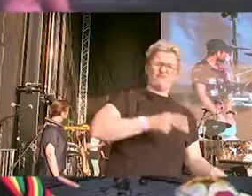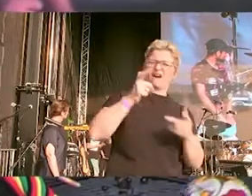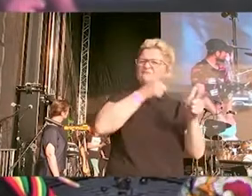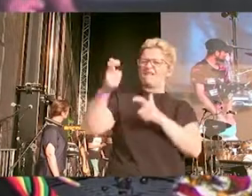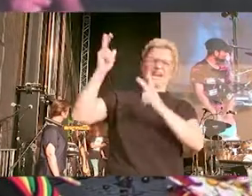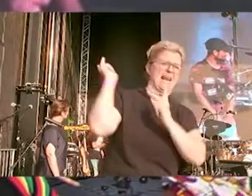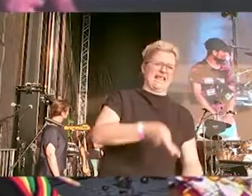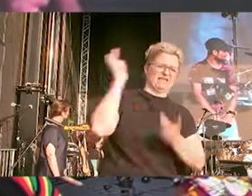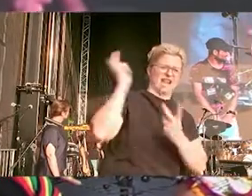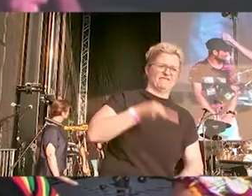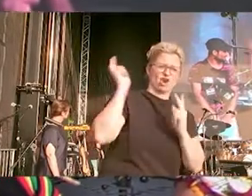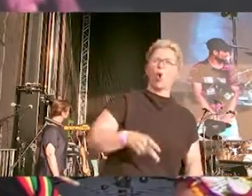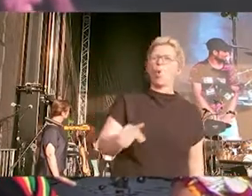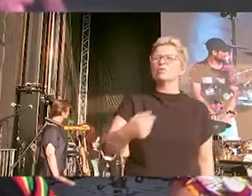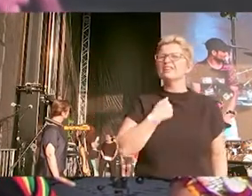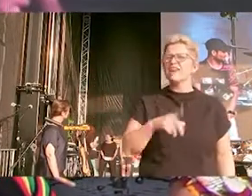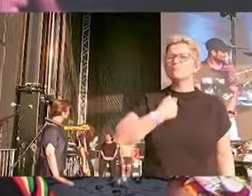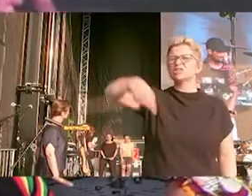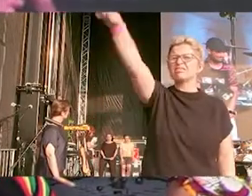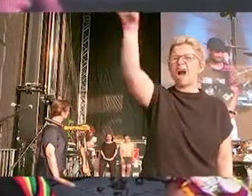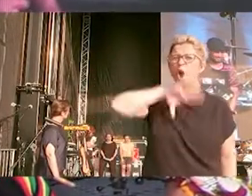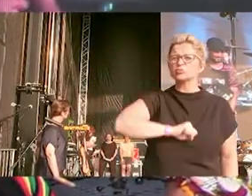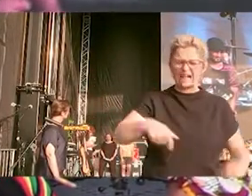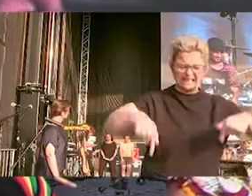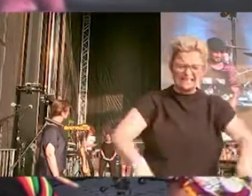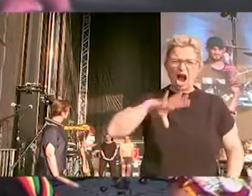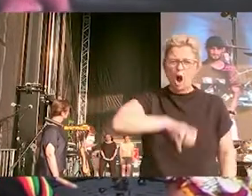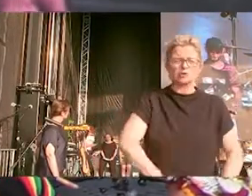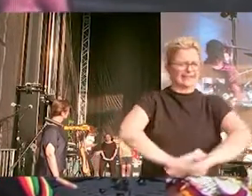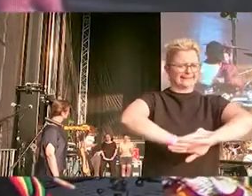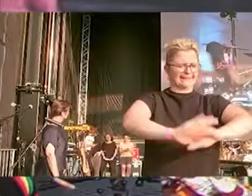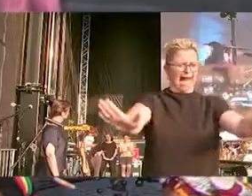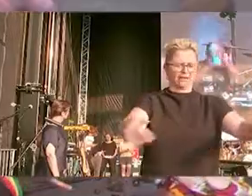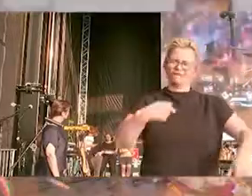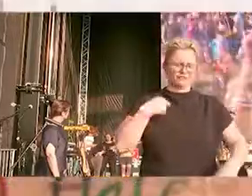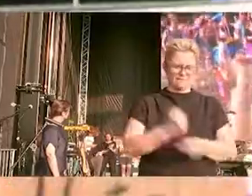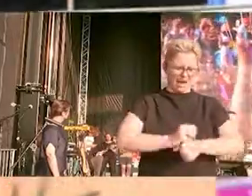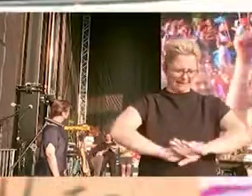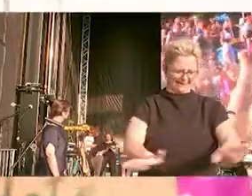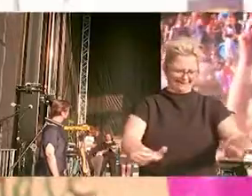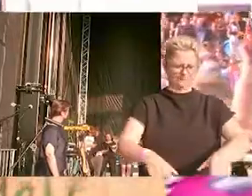am Ende müssen wir das Scheiß da und hier ertragen. Nein, das werden wir nicht machen.